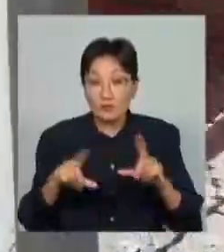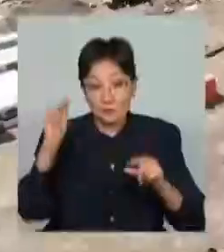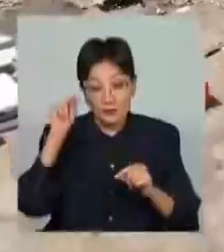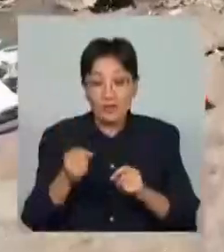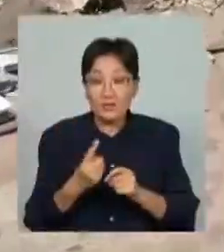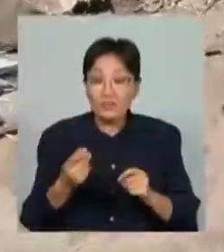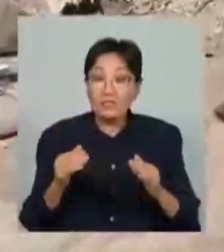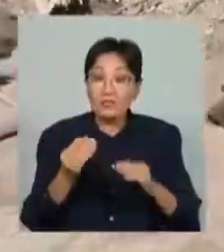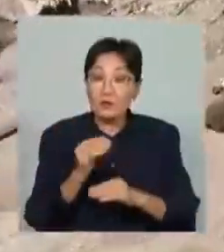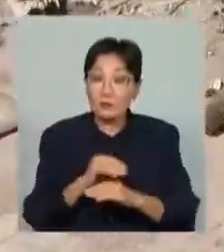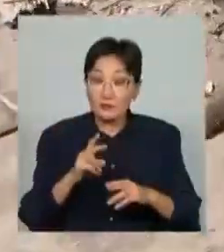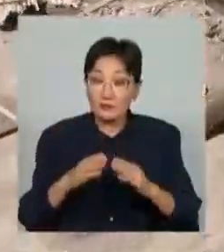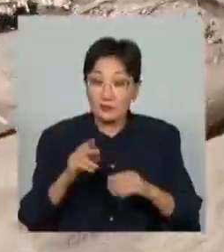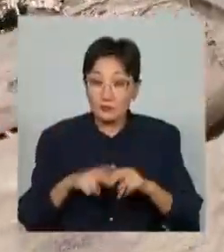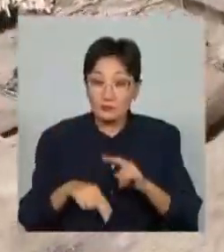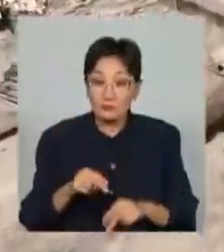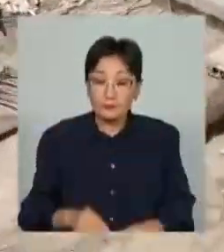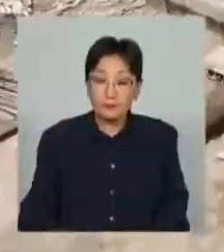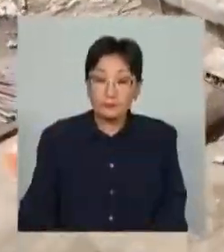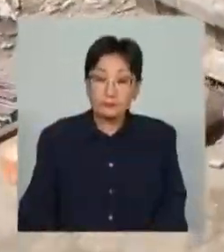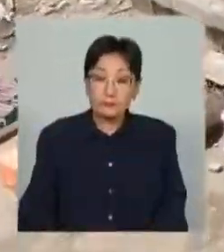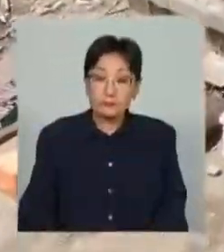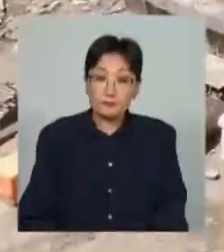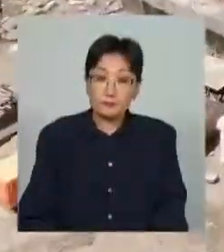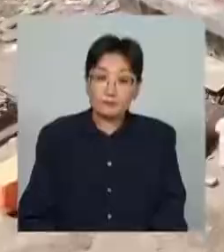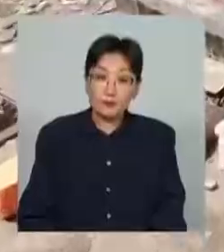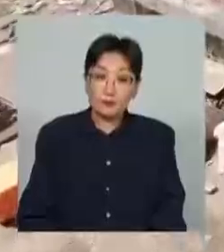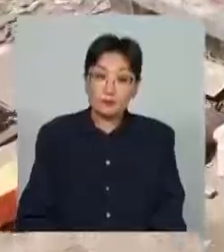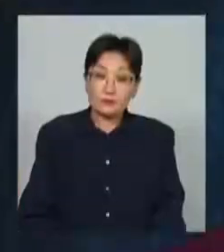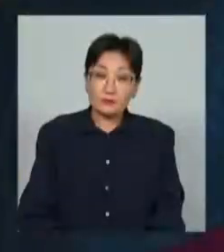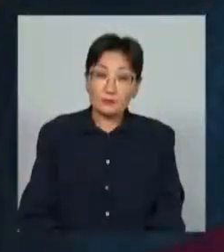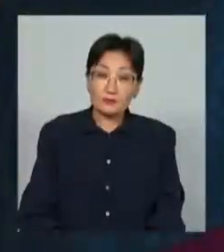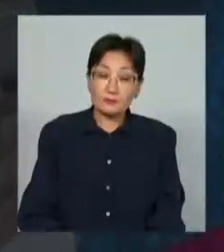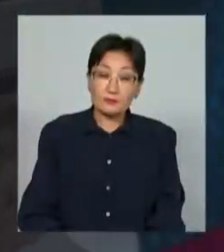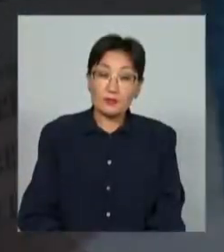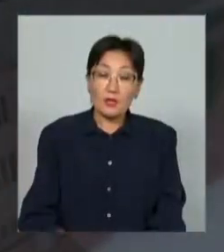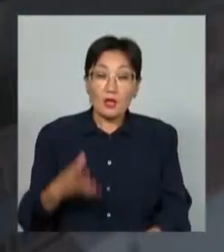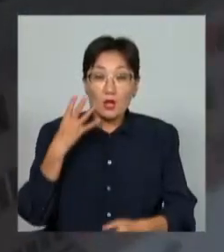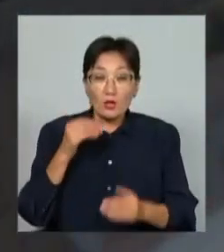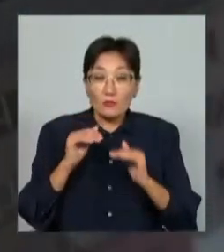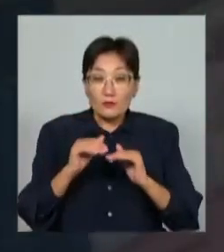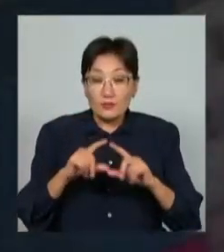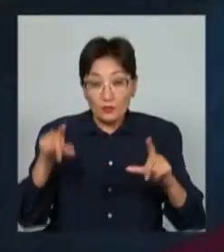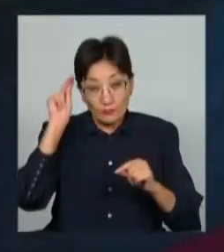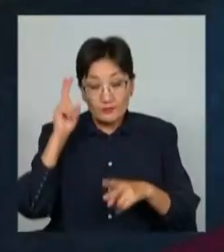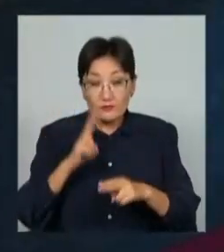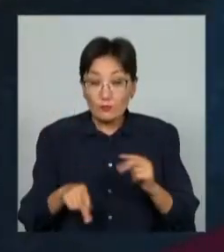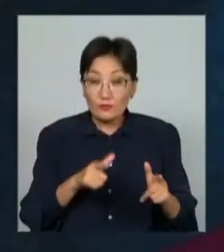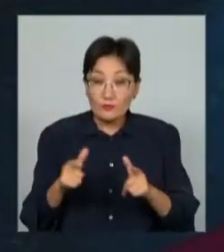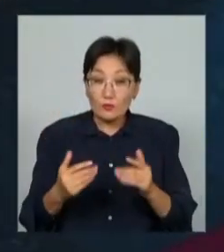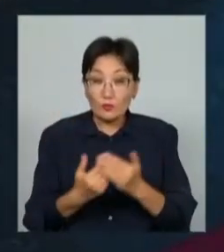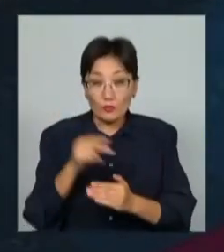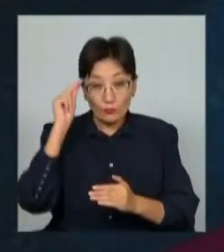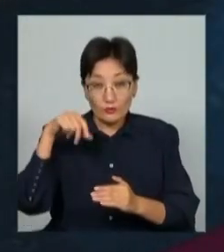11 корпусов. Рамина Мирзалимова, Рашид Шукралиев, телеканал «Алматы». Алматинские школы завершили подготовку к